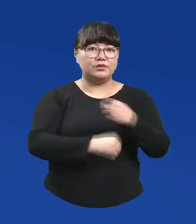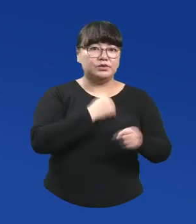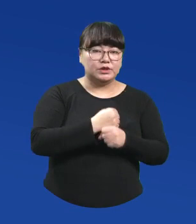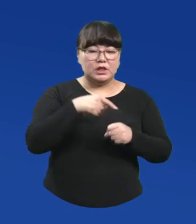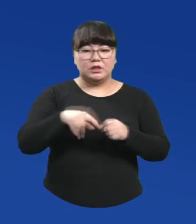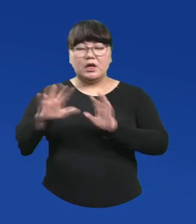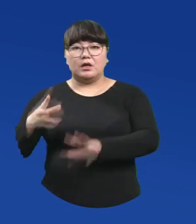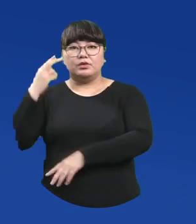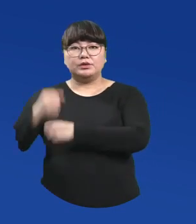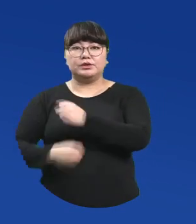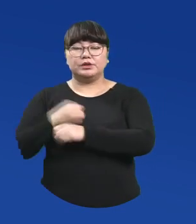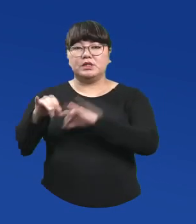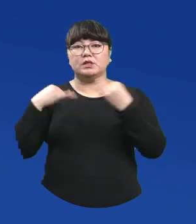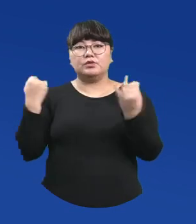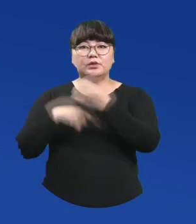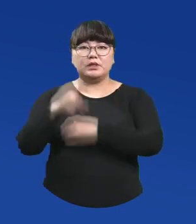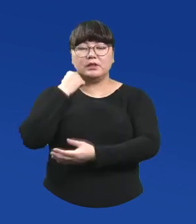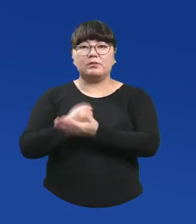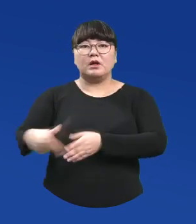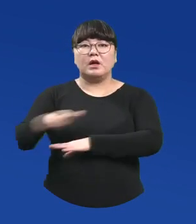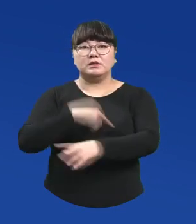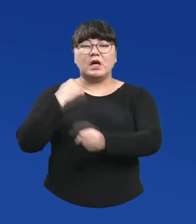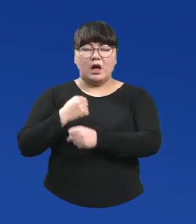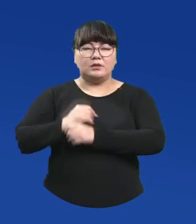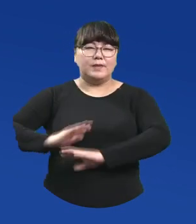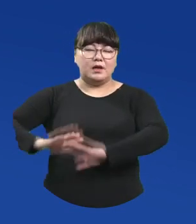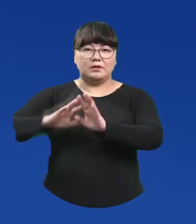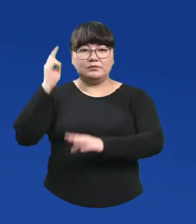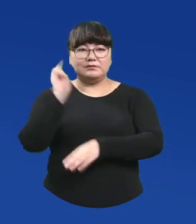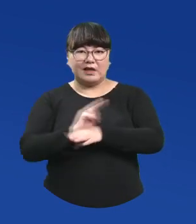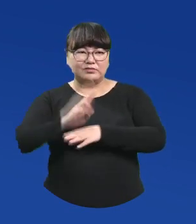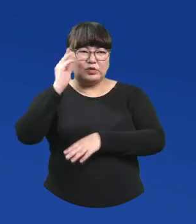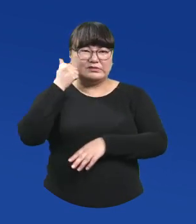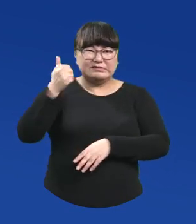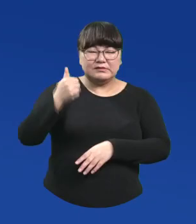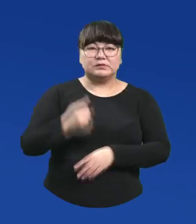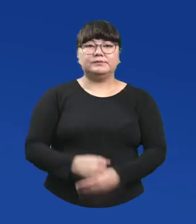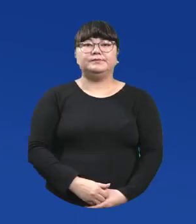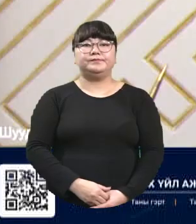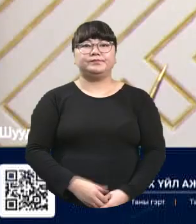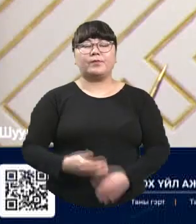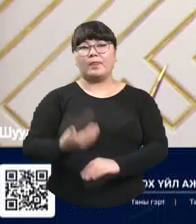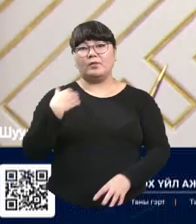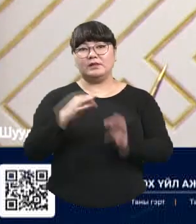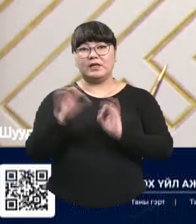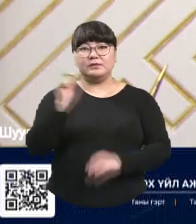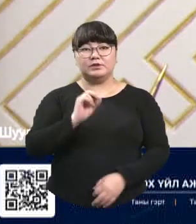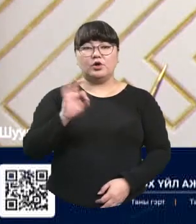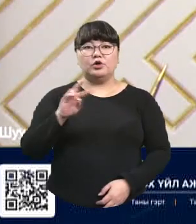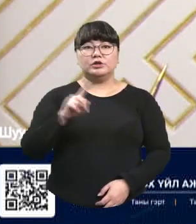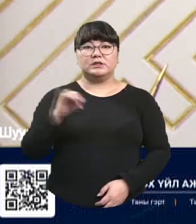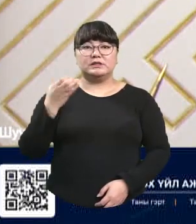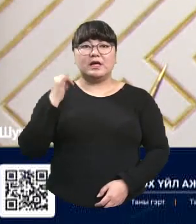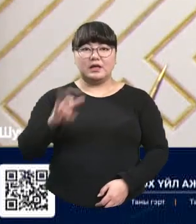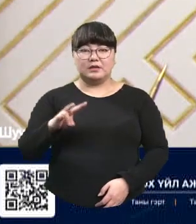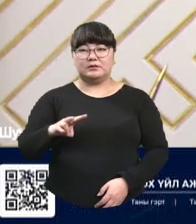15 жил үүнээс 12 жил Улсын хурлын тамгын газарт ажиллаж байгаа даддах туршлагатай төрийн албаагч юм. Өмнөх ерөнхий нарийн бичгийн дарга Улсын